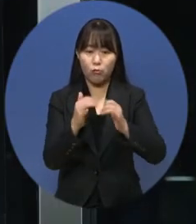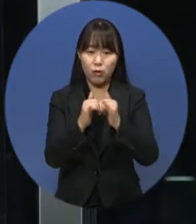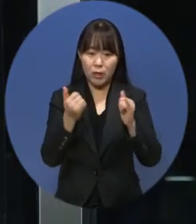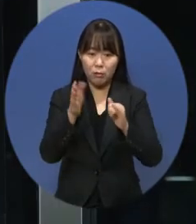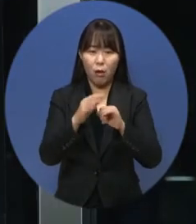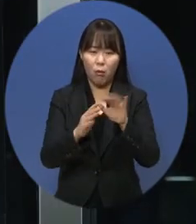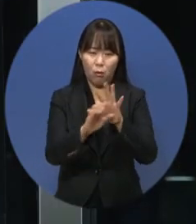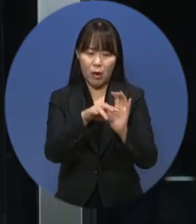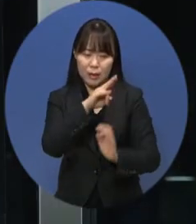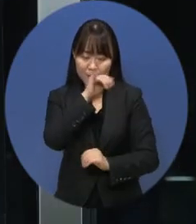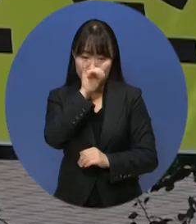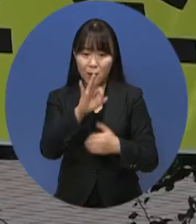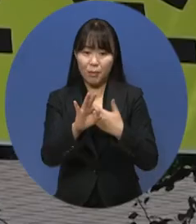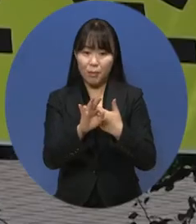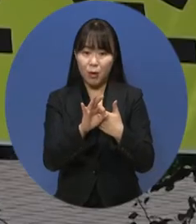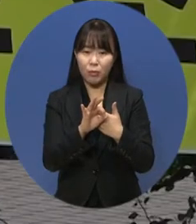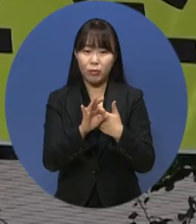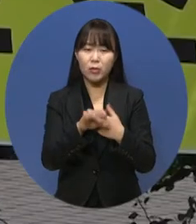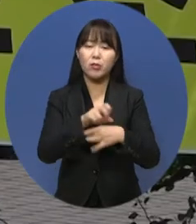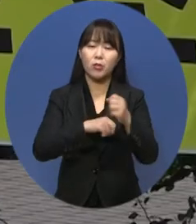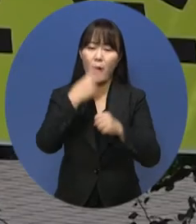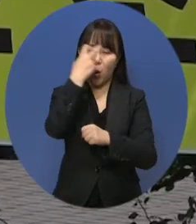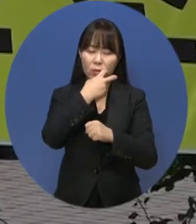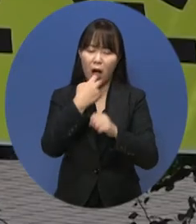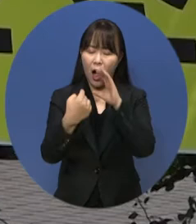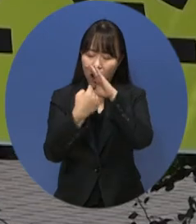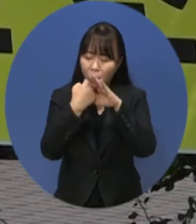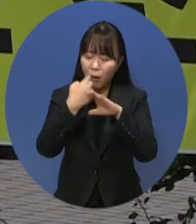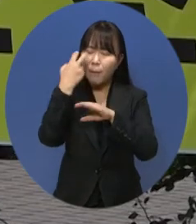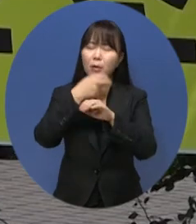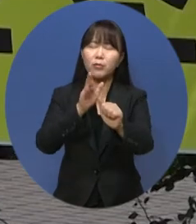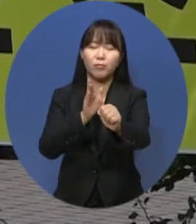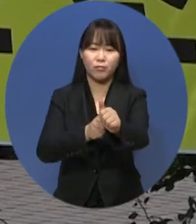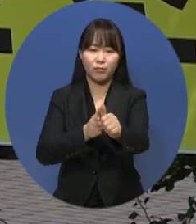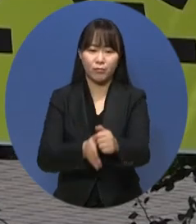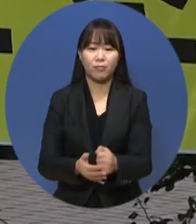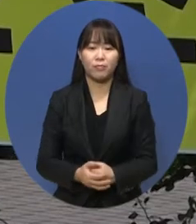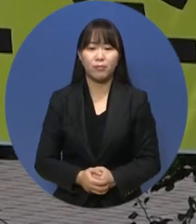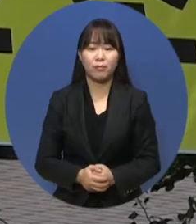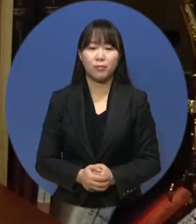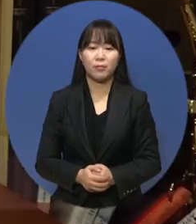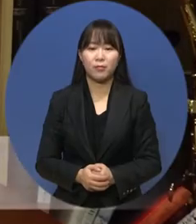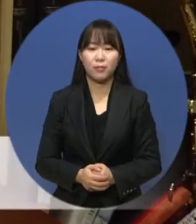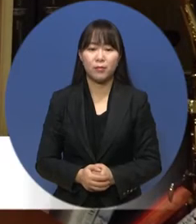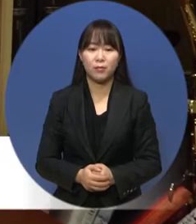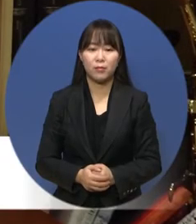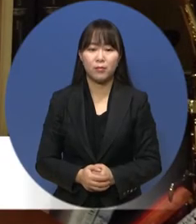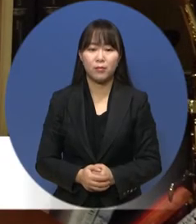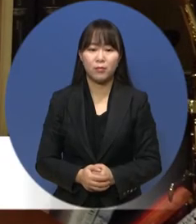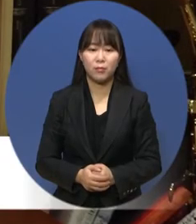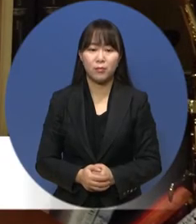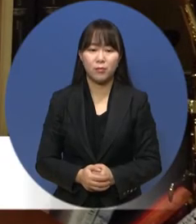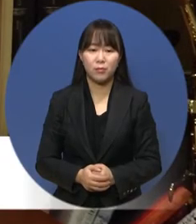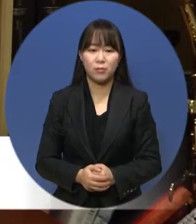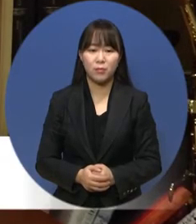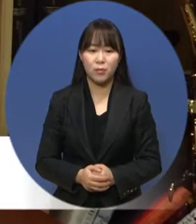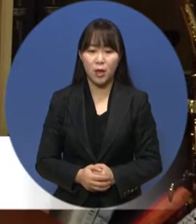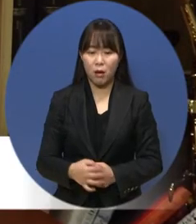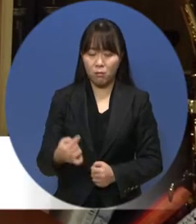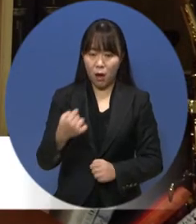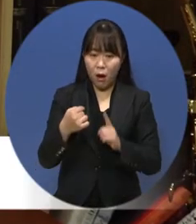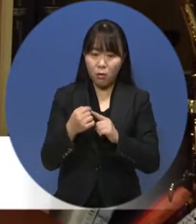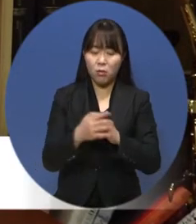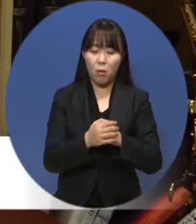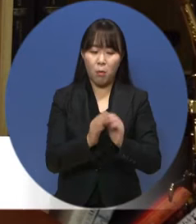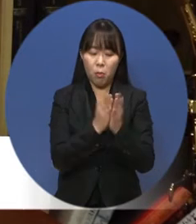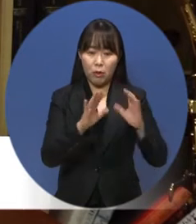조금이라도 의심된다면 적극적으로 검사 받을 것을 당부하기도 했습니다 신부가 돼서 다시 공급으로